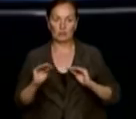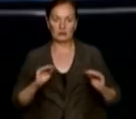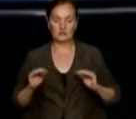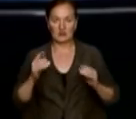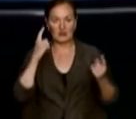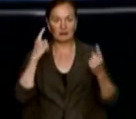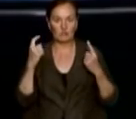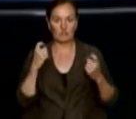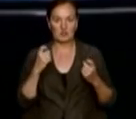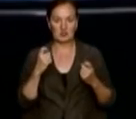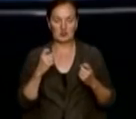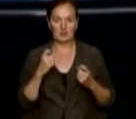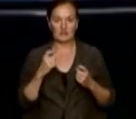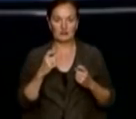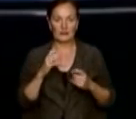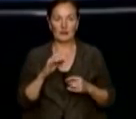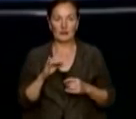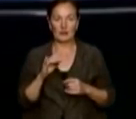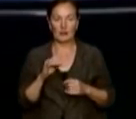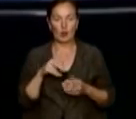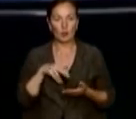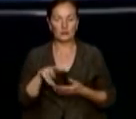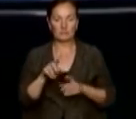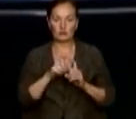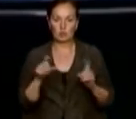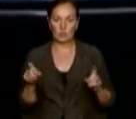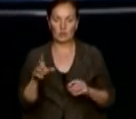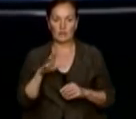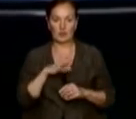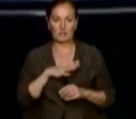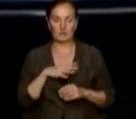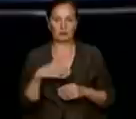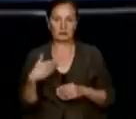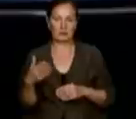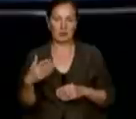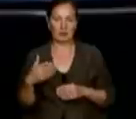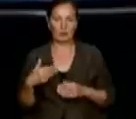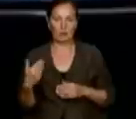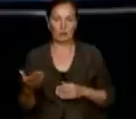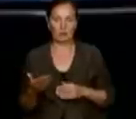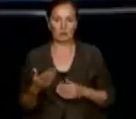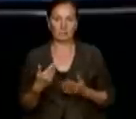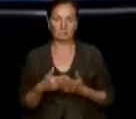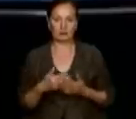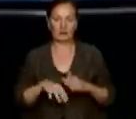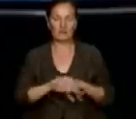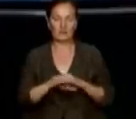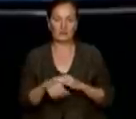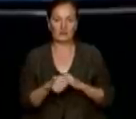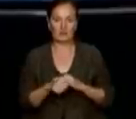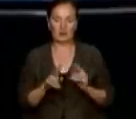аншлагів. Я пам'ятаю такий, якщо ходив в школу, він був на підйомі з правого боку, але мені здається, його просто викрали, і після того його ніхто не